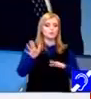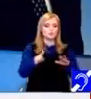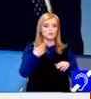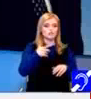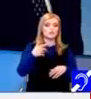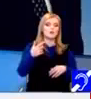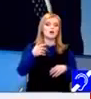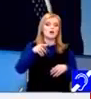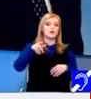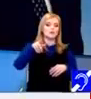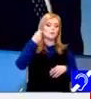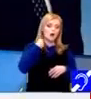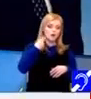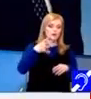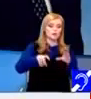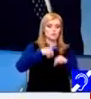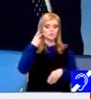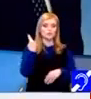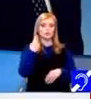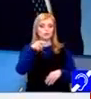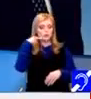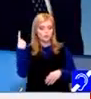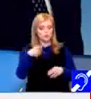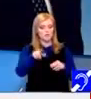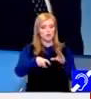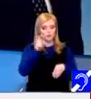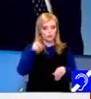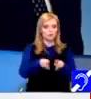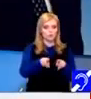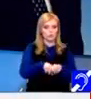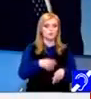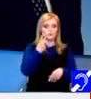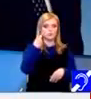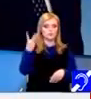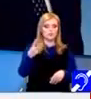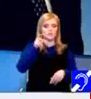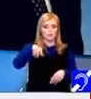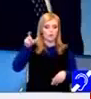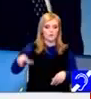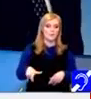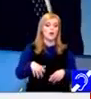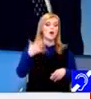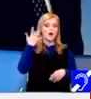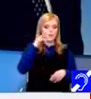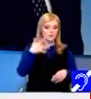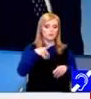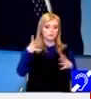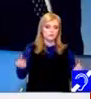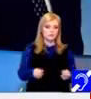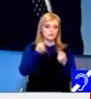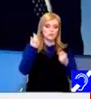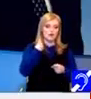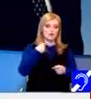Theresa May a avertizat că va lua noi măsuri împotriva Moscovei. Statele Unite și Franța au anunțat că susțin Marea Britanie și consideră că